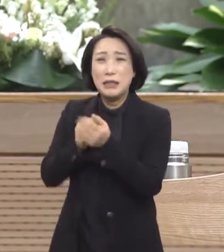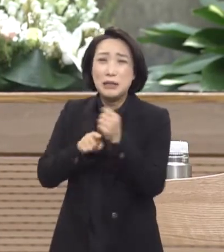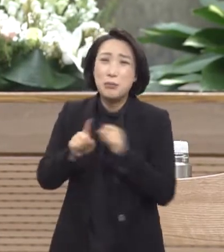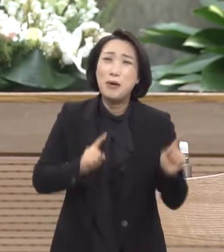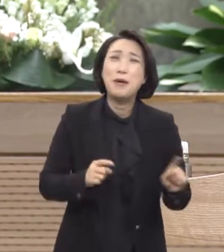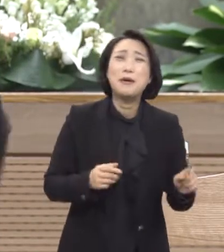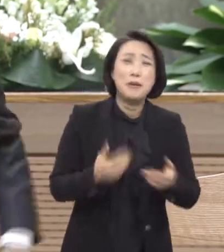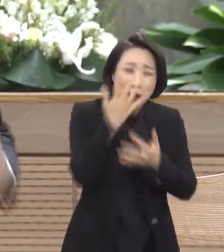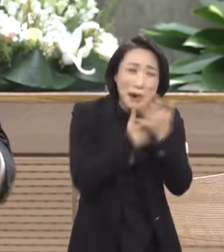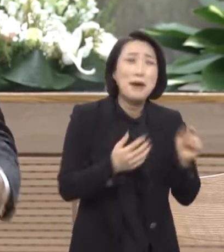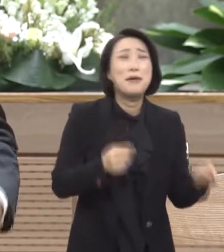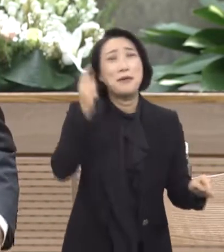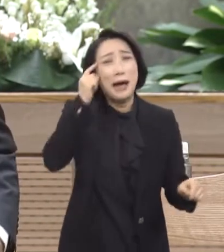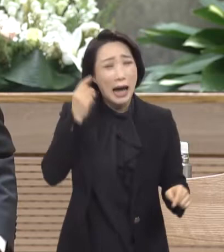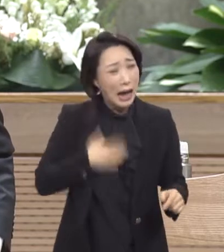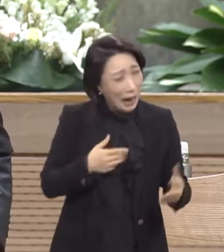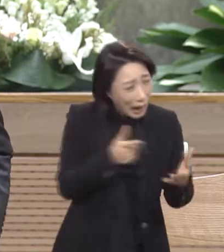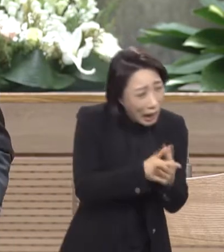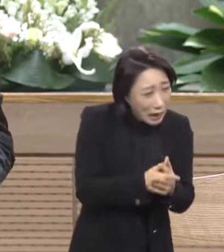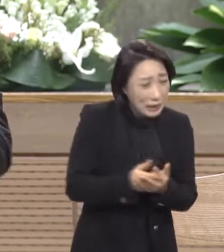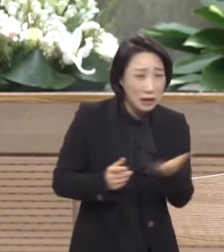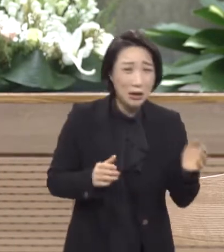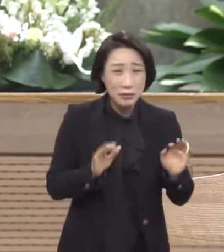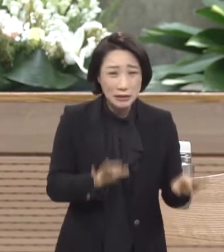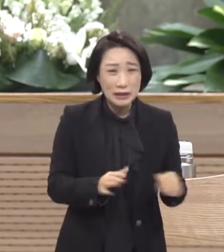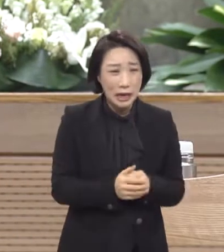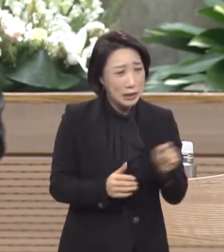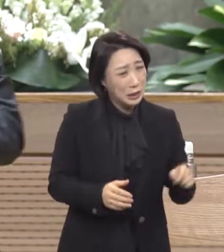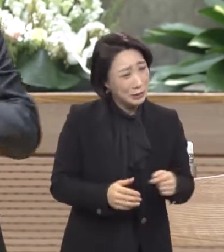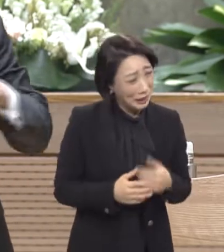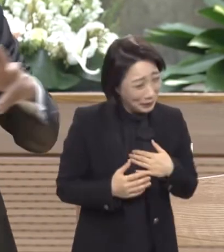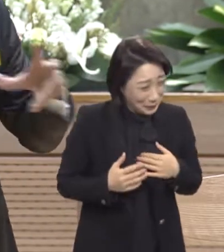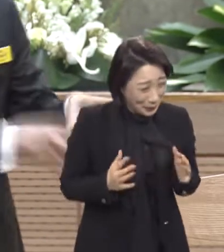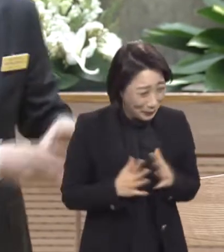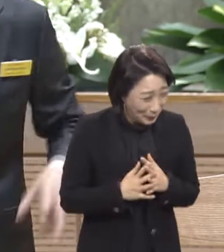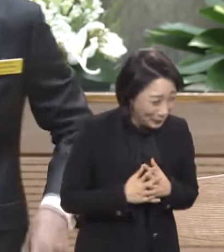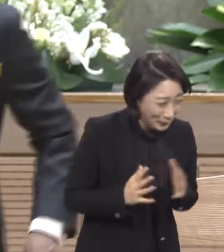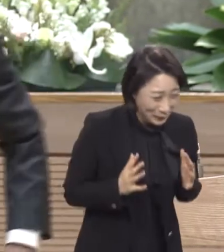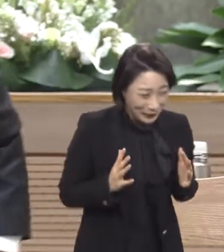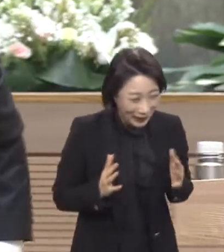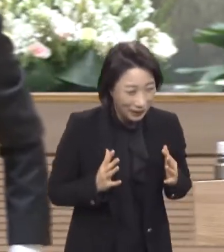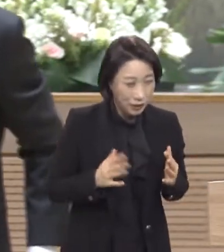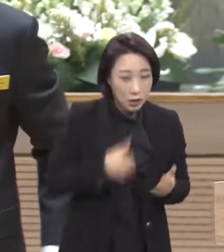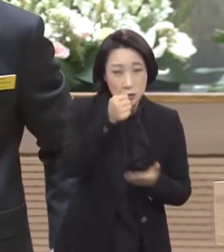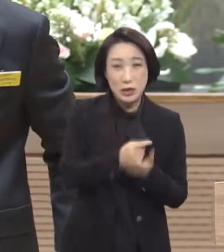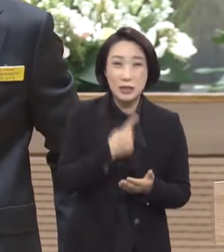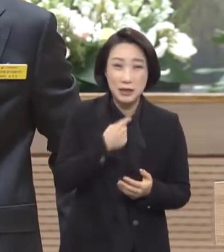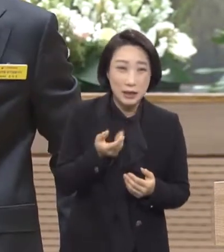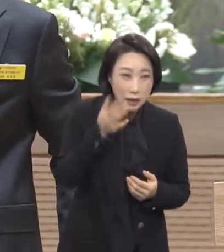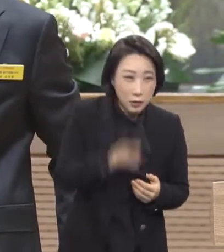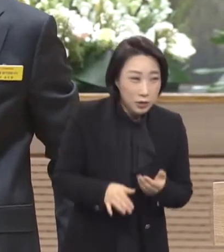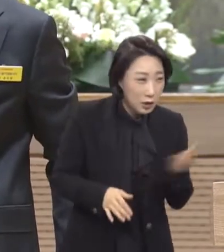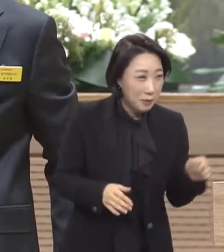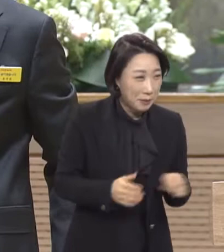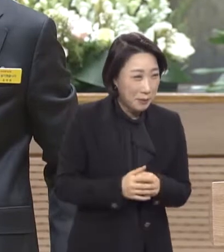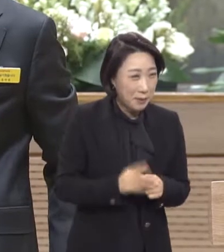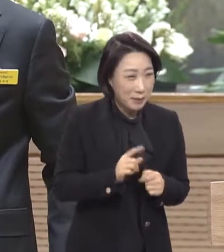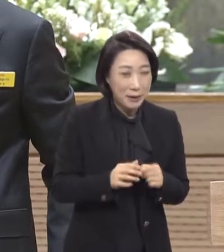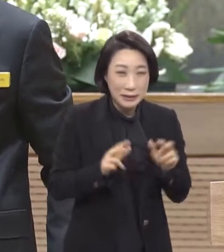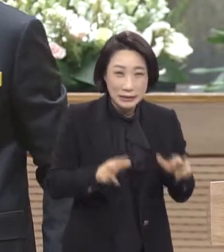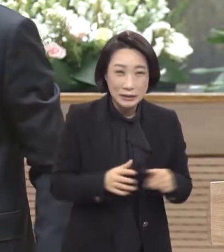몰라. 금세 알면서도 이걸 합리화시켜서 어떻든 간에 죄를 지쳐내도 고통의